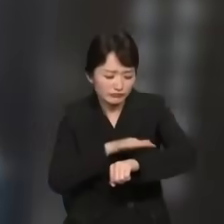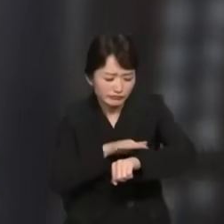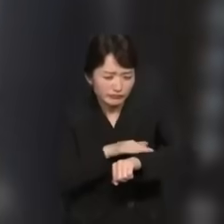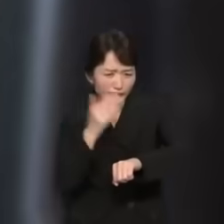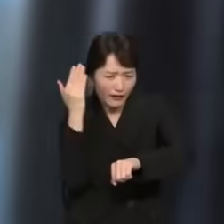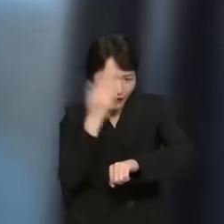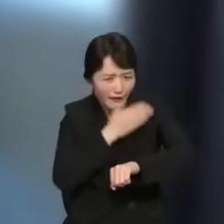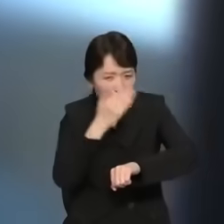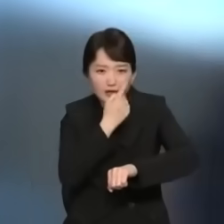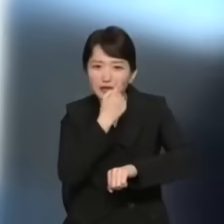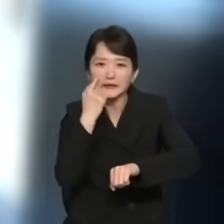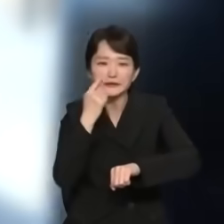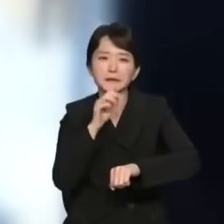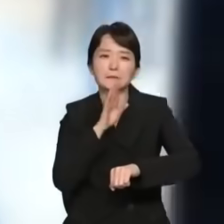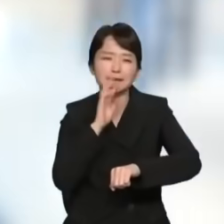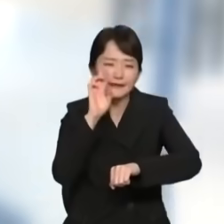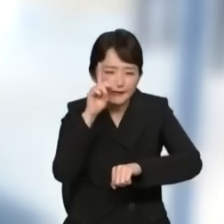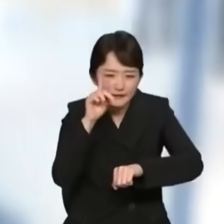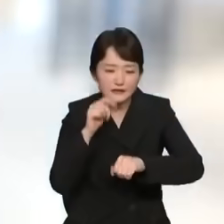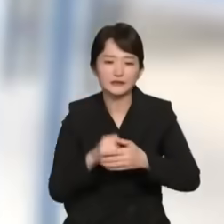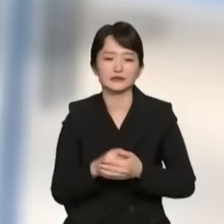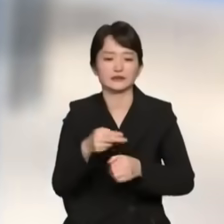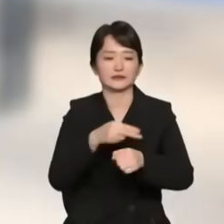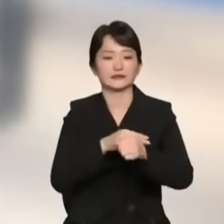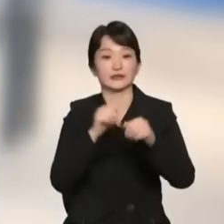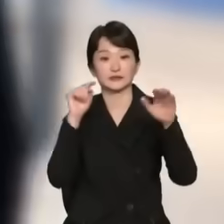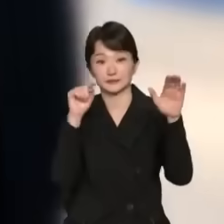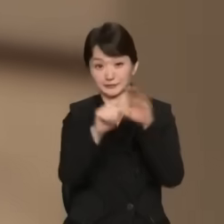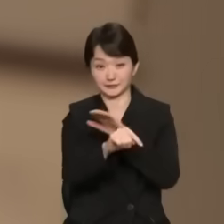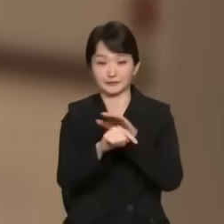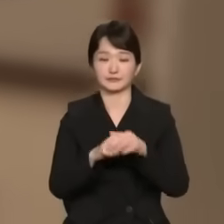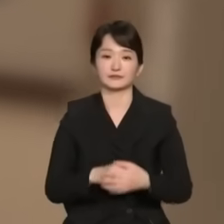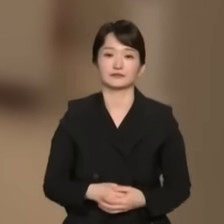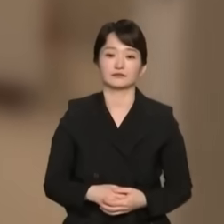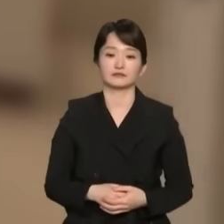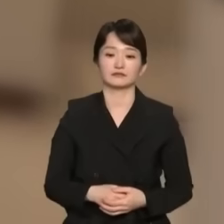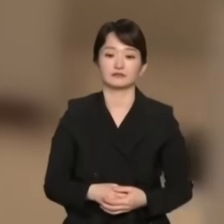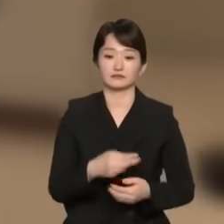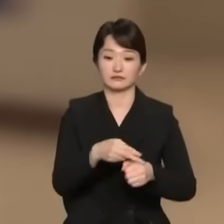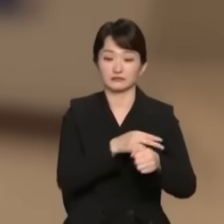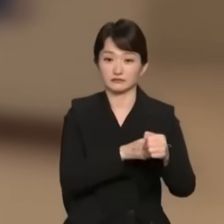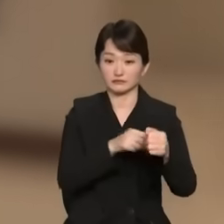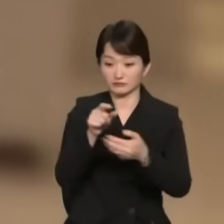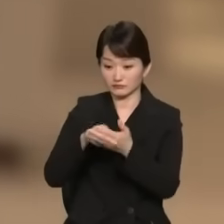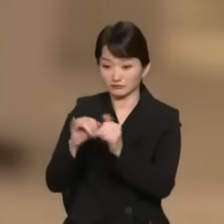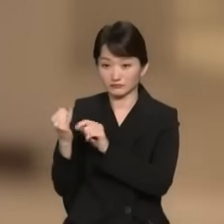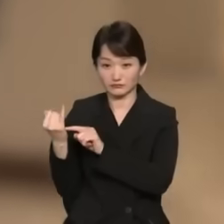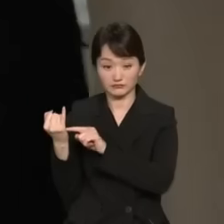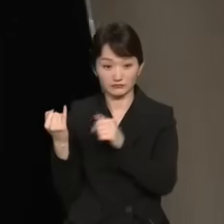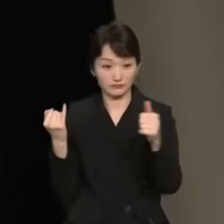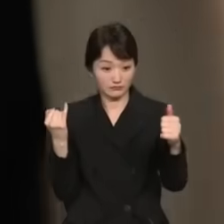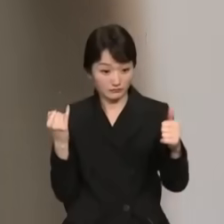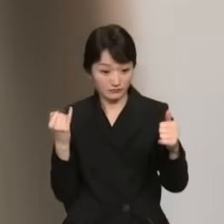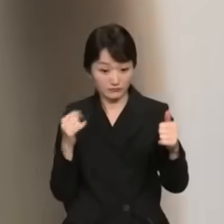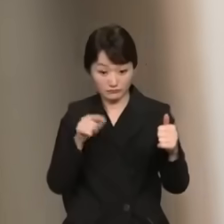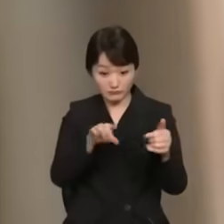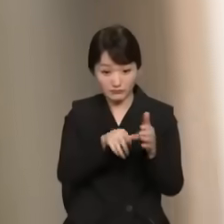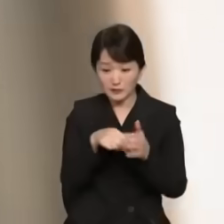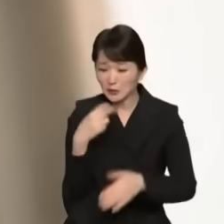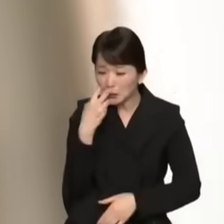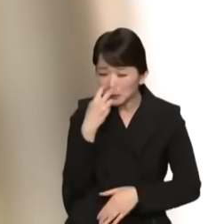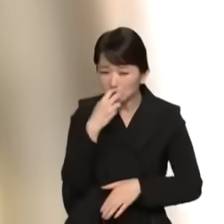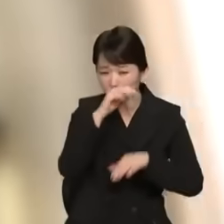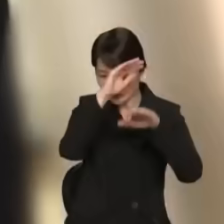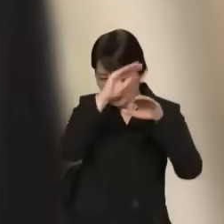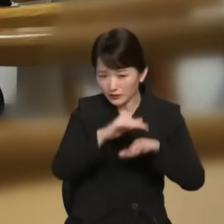확인된 이야기인지 취재진은 해당 의사를 찾아가 봤습니다. 의사는 취재진에 당시 검증된 사실을 말한 건